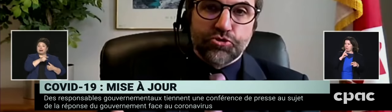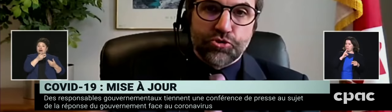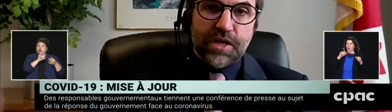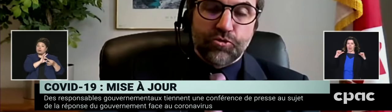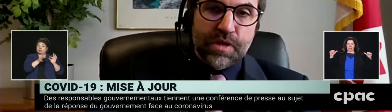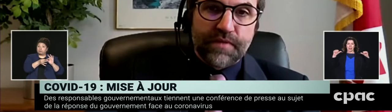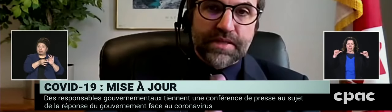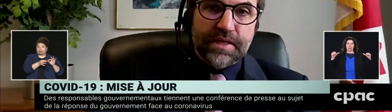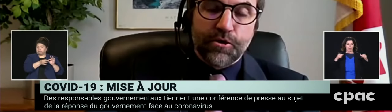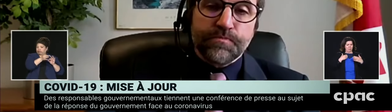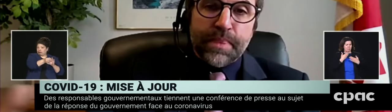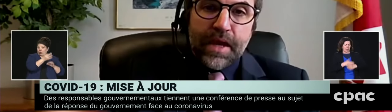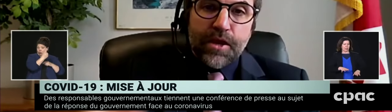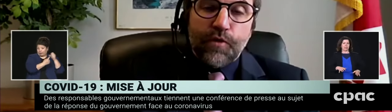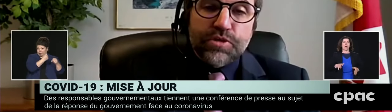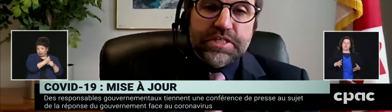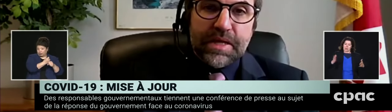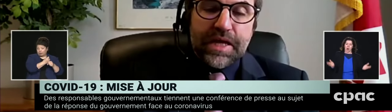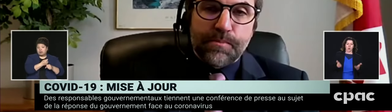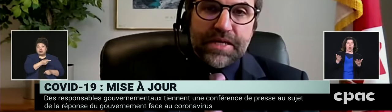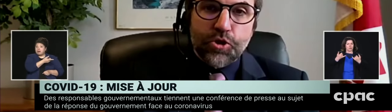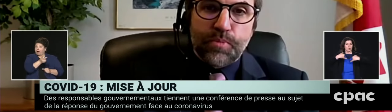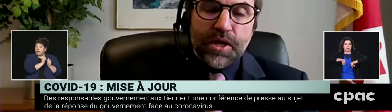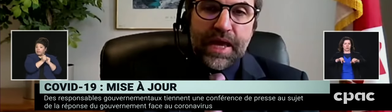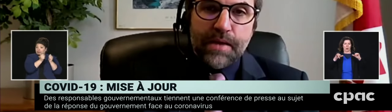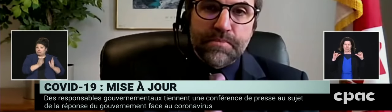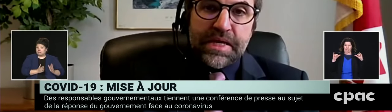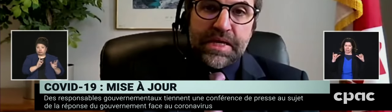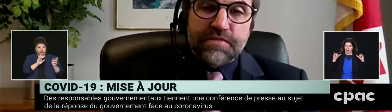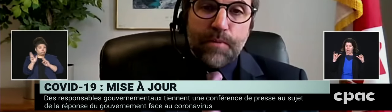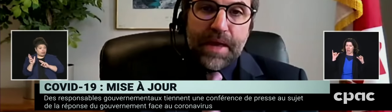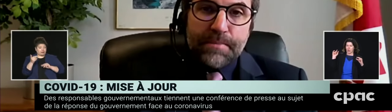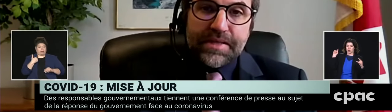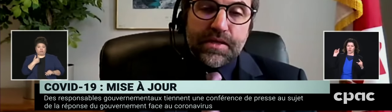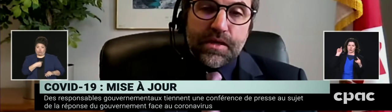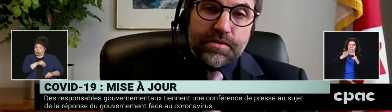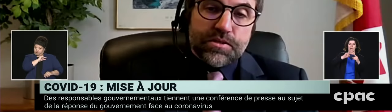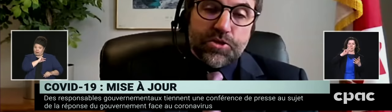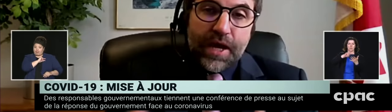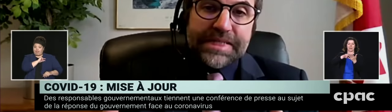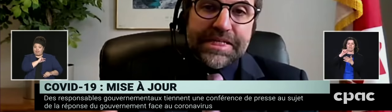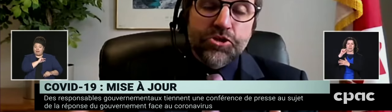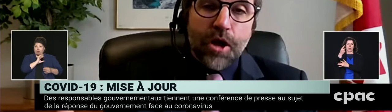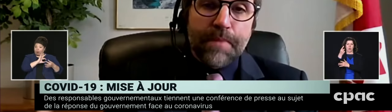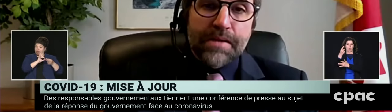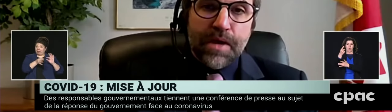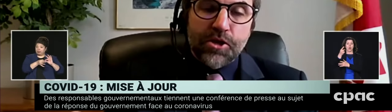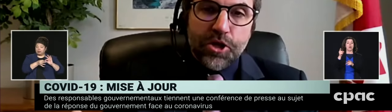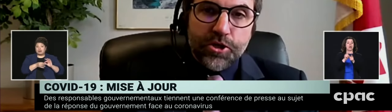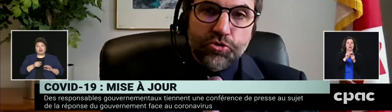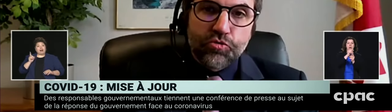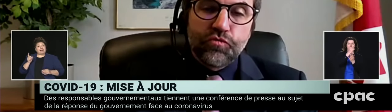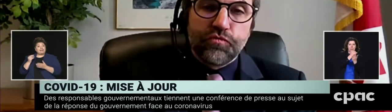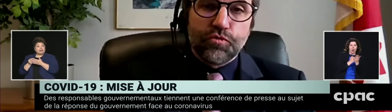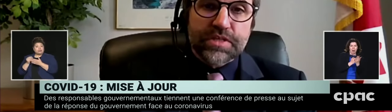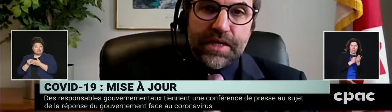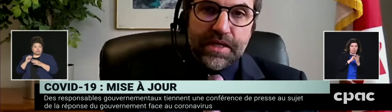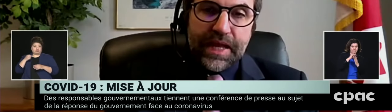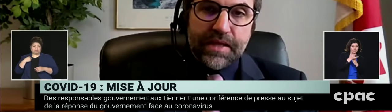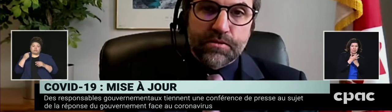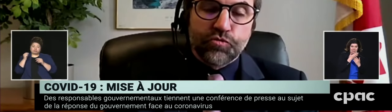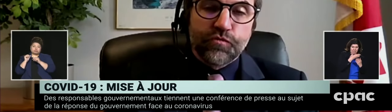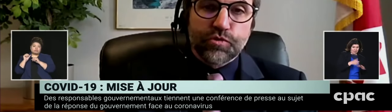jusqu'en 2021. Et on va aussi mettre en place un programme qui va permettre ce qui aurait été normalement le cas. Il y de nouveaux